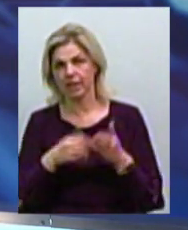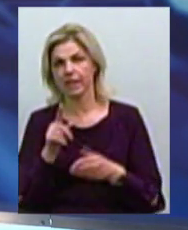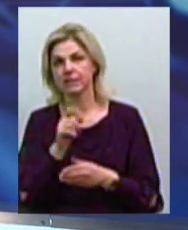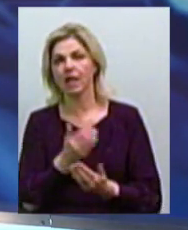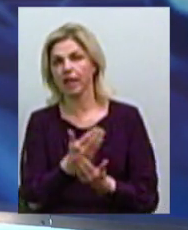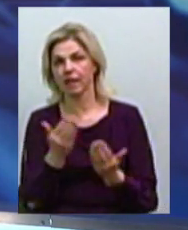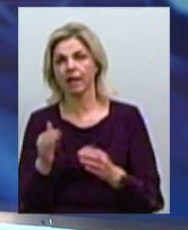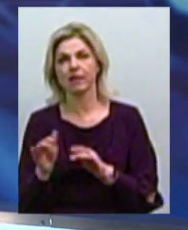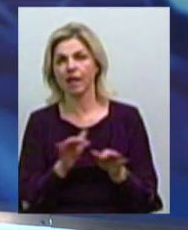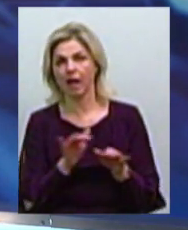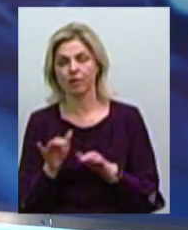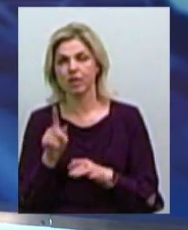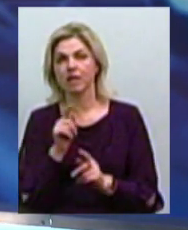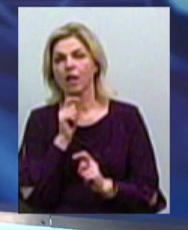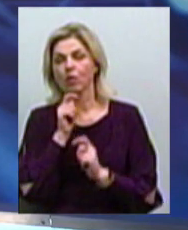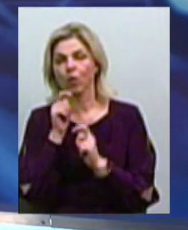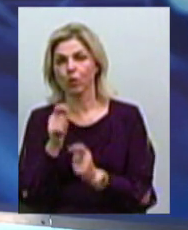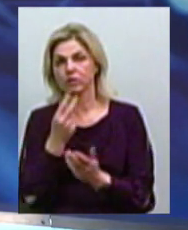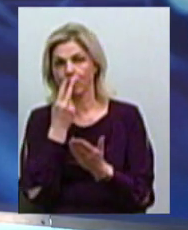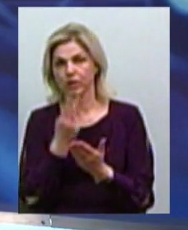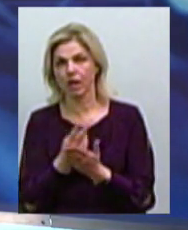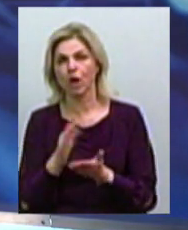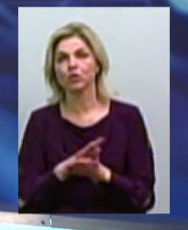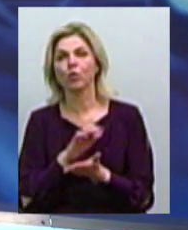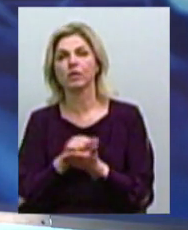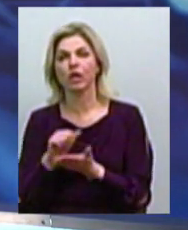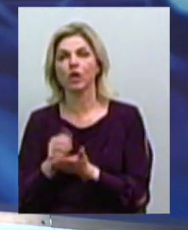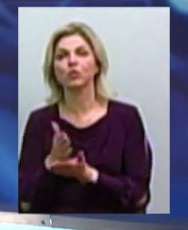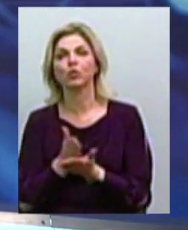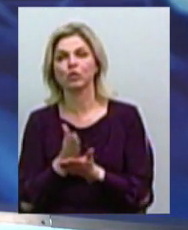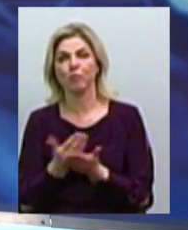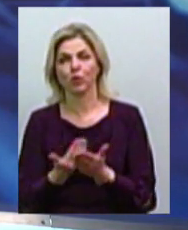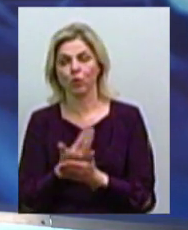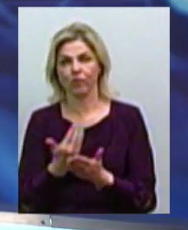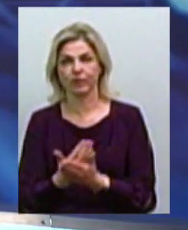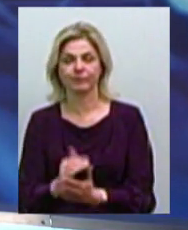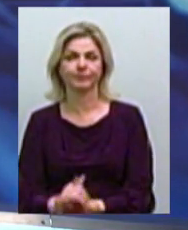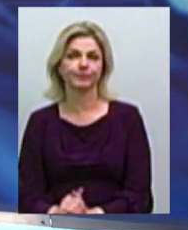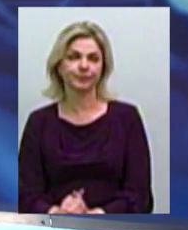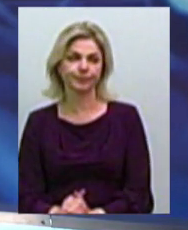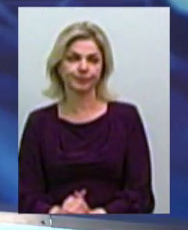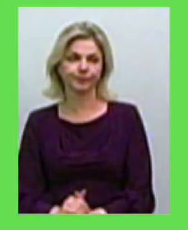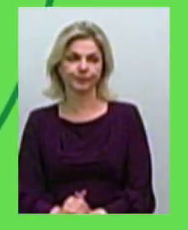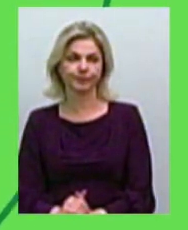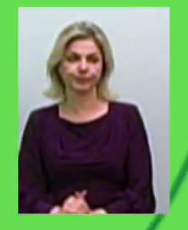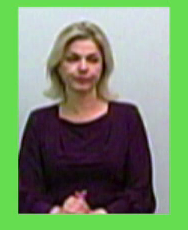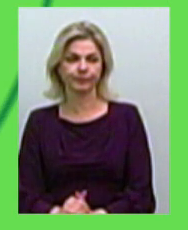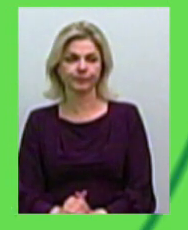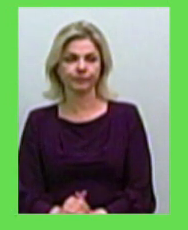За нагородженням спостерігали кореспонденти зі служби новин Світлана Кльосова та Василь Філімон.